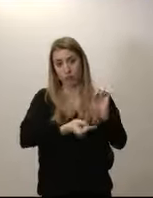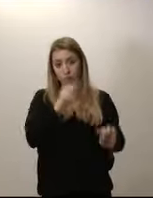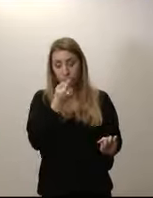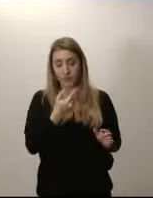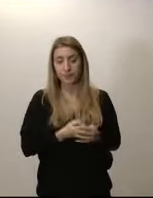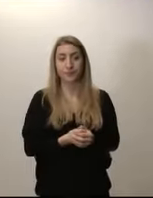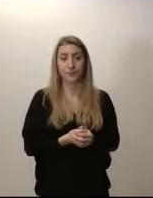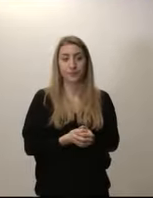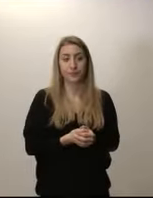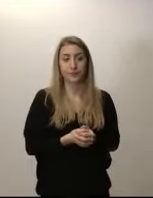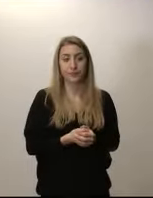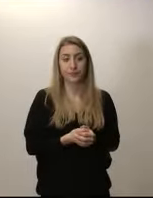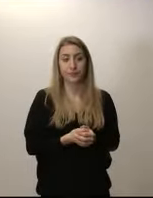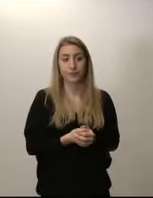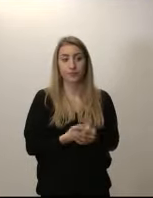car...